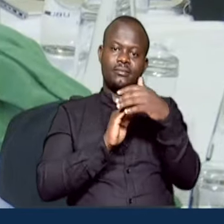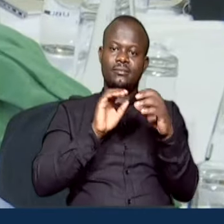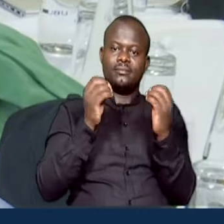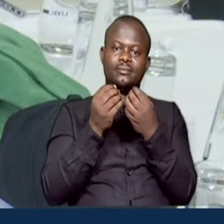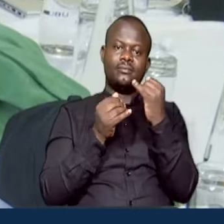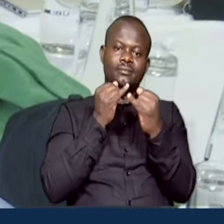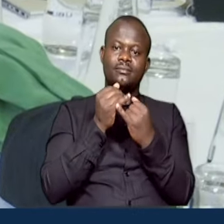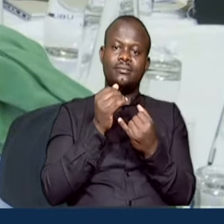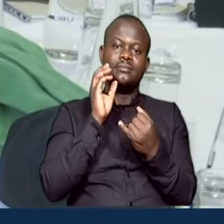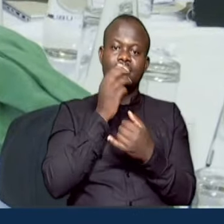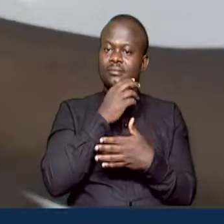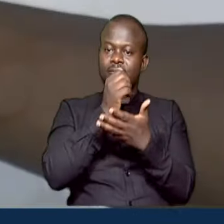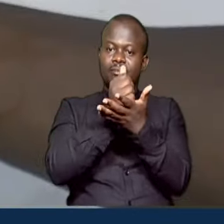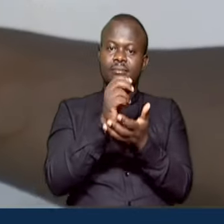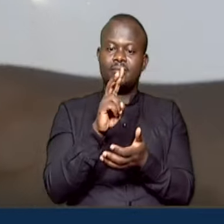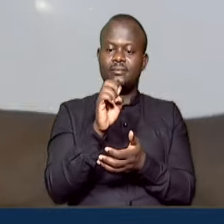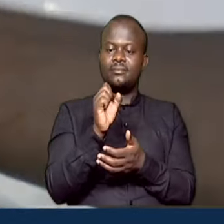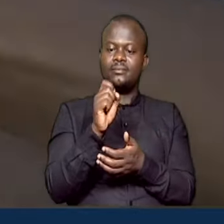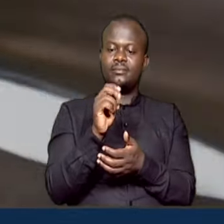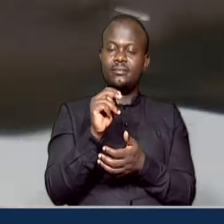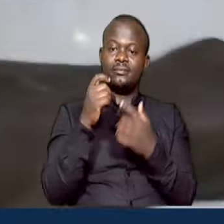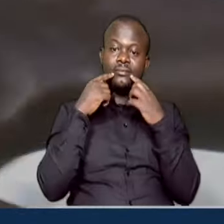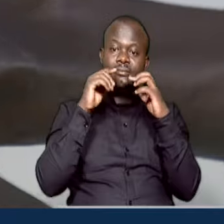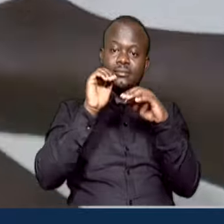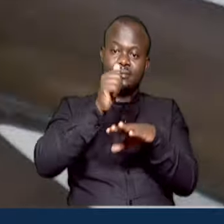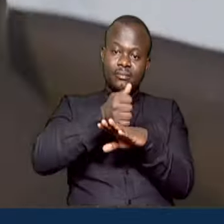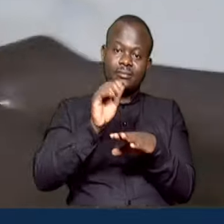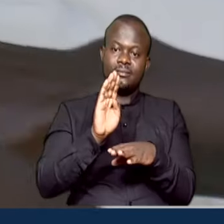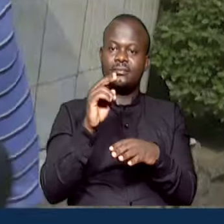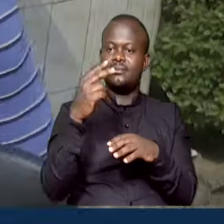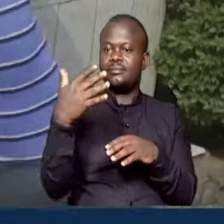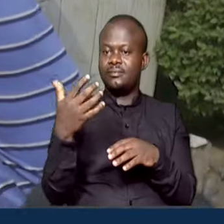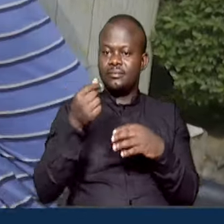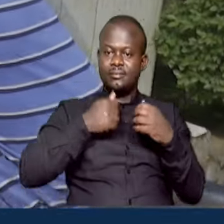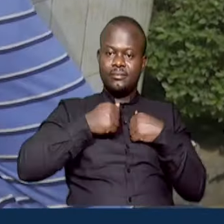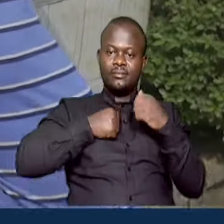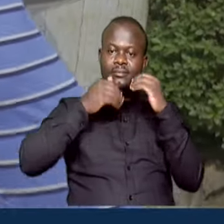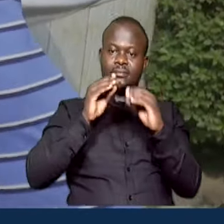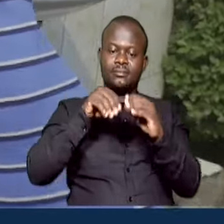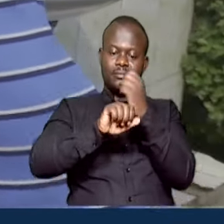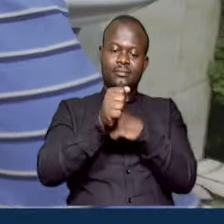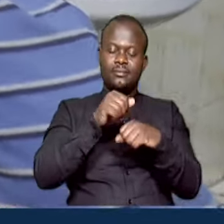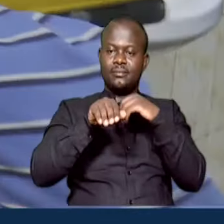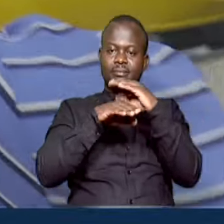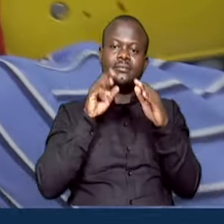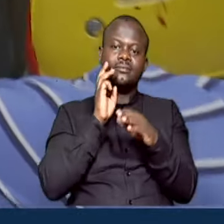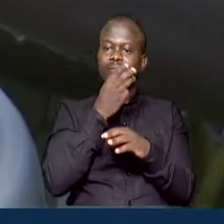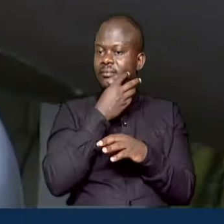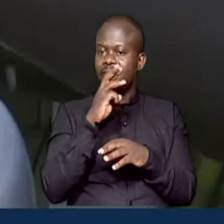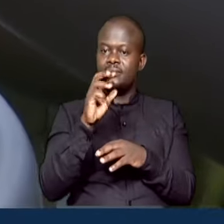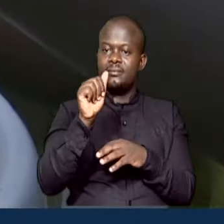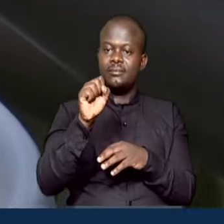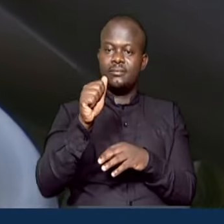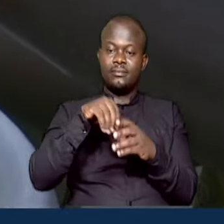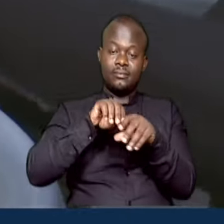mpuzamahanga WaterAid Vestine Mukeshimana avuga ko bateganya gushyira miliyari 25 z'amafaranga y'u Rwanda mu bikorwa remezo by'amazi isuku n'isukura mu gihe